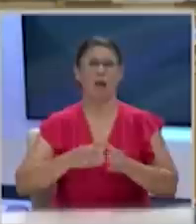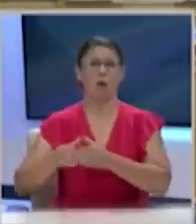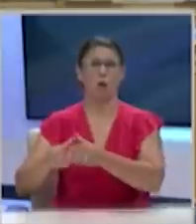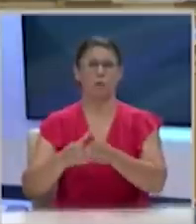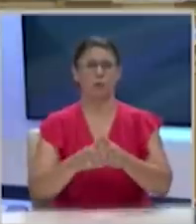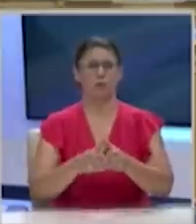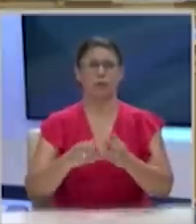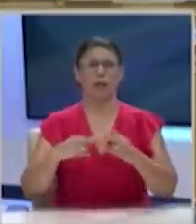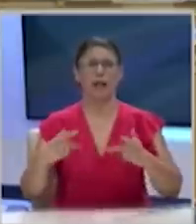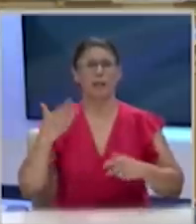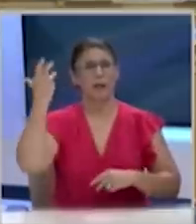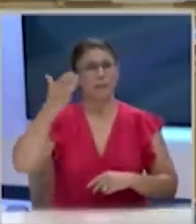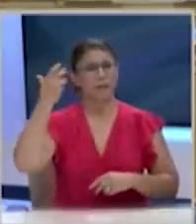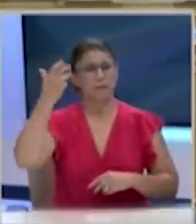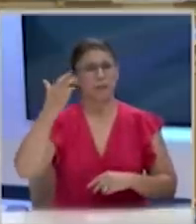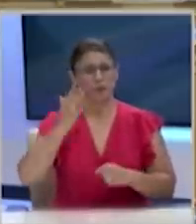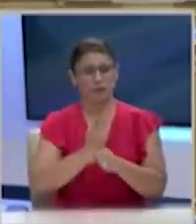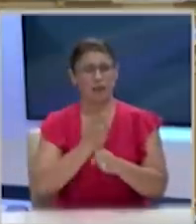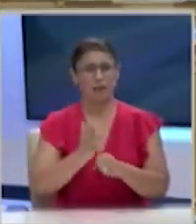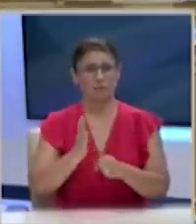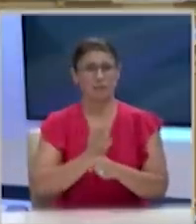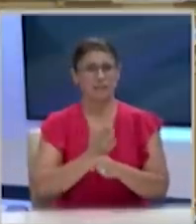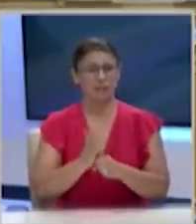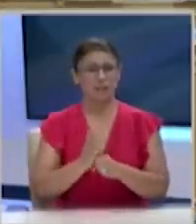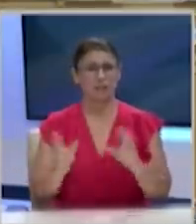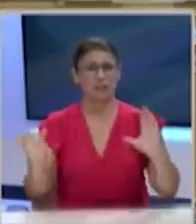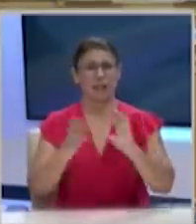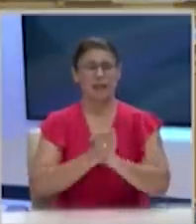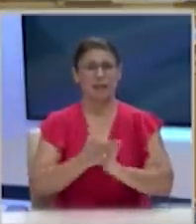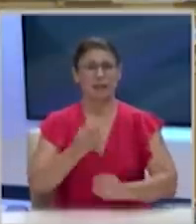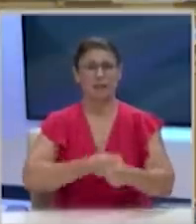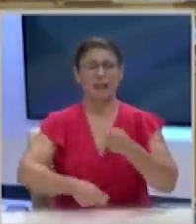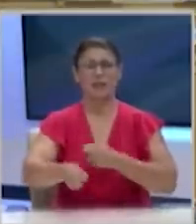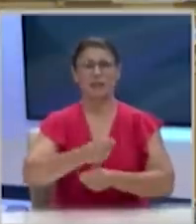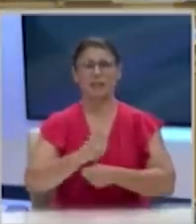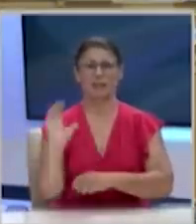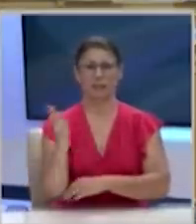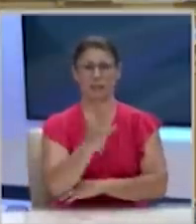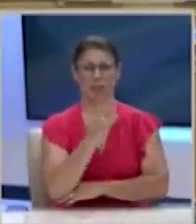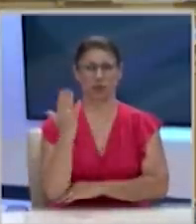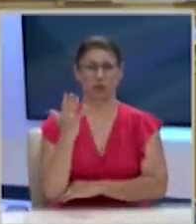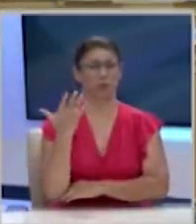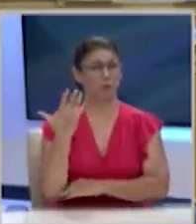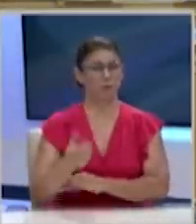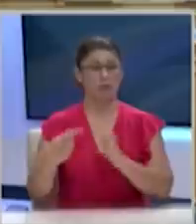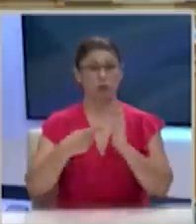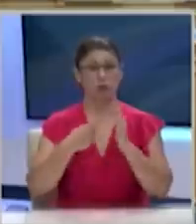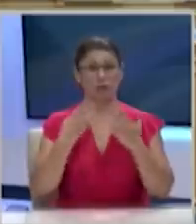Της αντιεπιστημονικής διάσπασης, της ενιαίας διαχείρισης των δασών, που ισχύει από